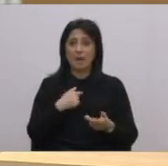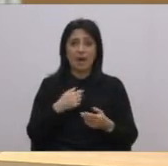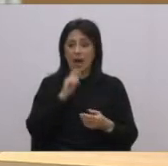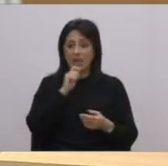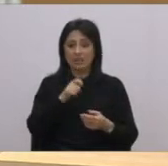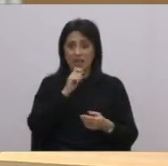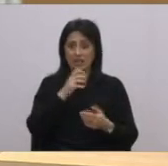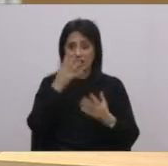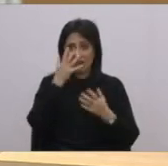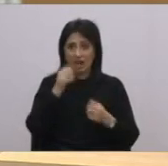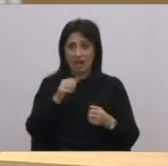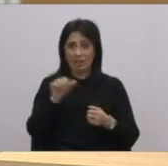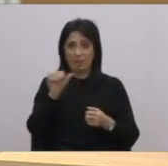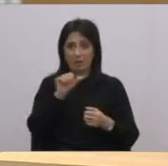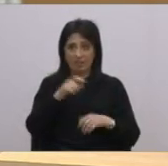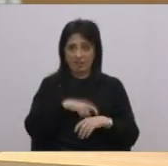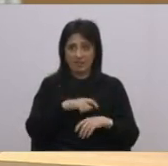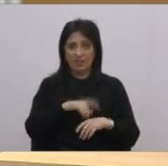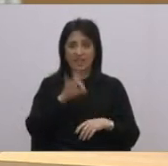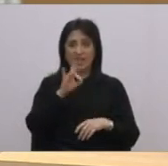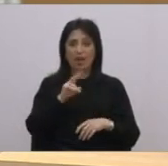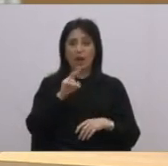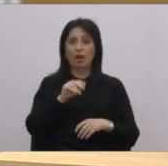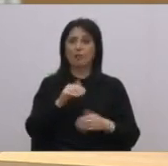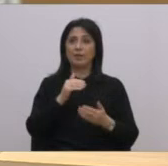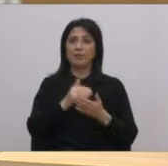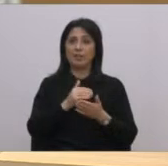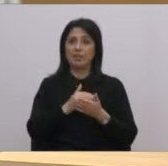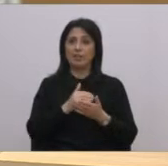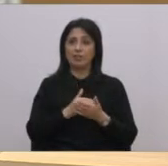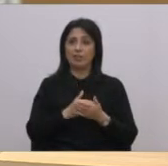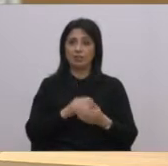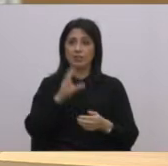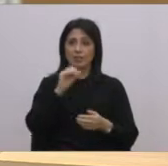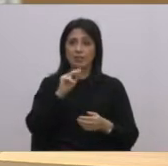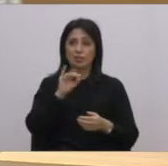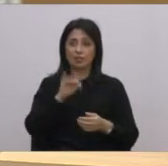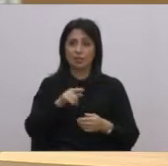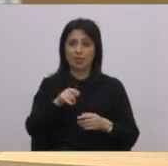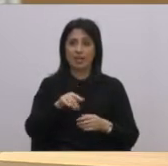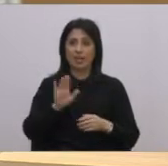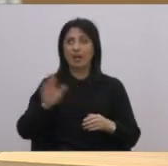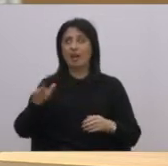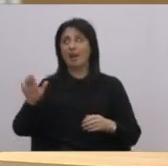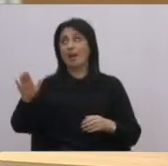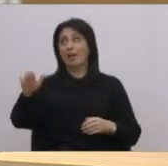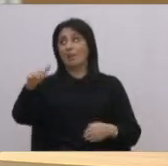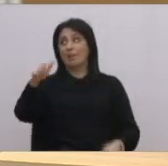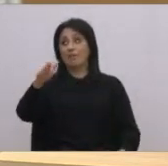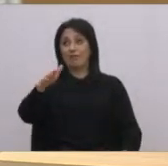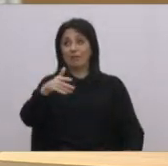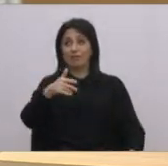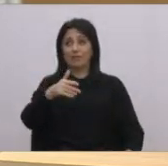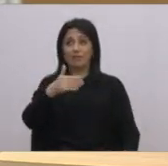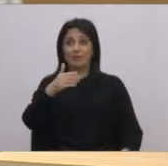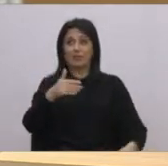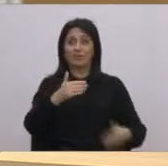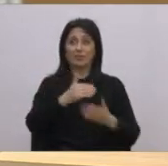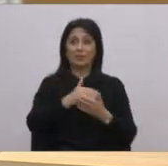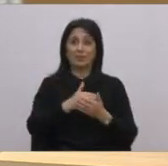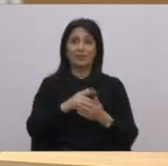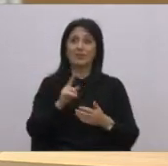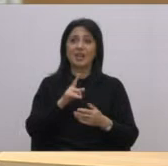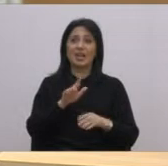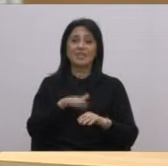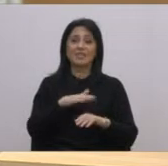მიშვებდნენ ღამის პირველ საათზე რიკოტზე და საჩხერე ჭიათურით რო დავდიოდი და ასე რო წვალობდა საქართველოს მოსახლეობა,